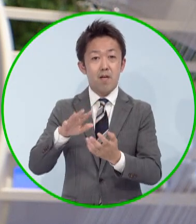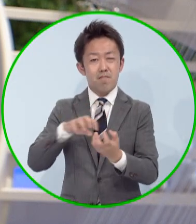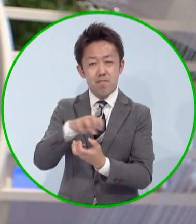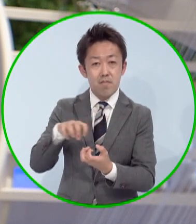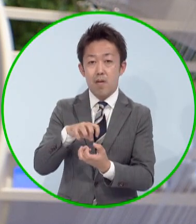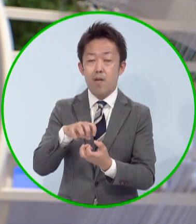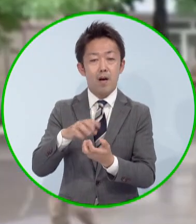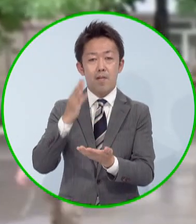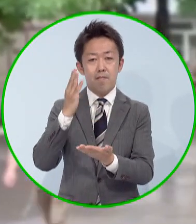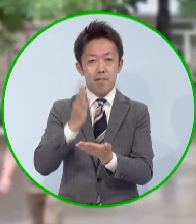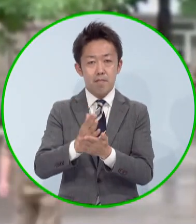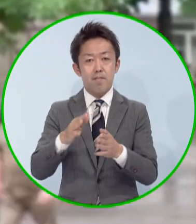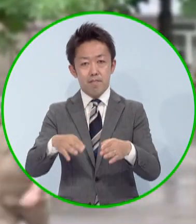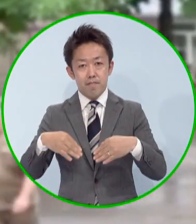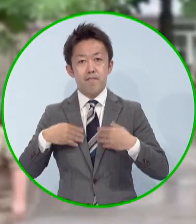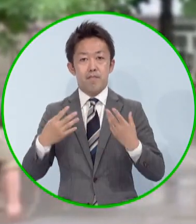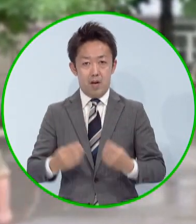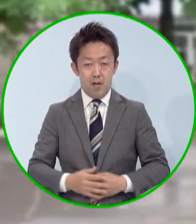ました